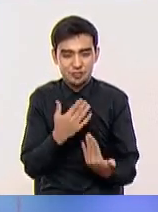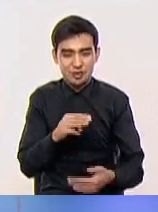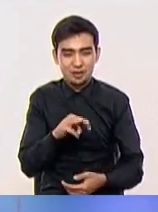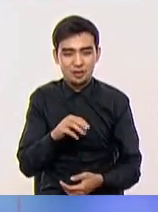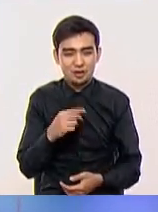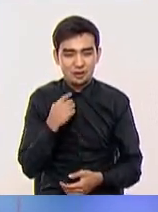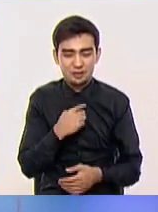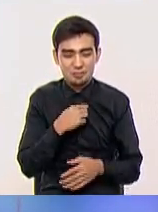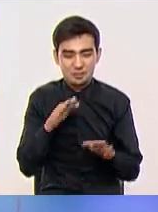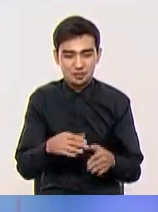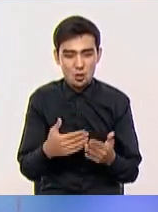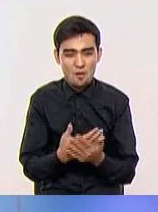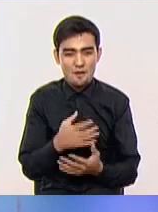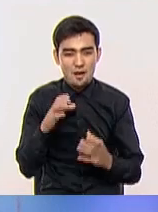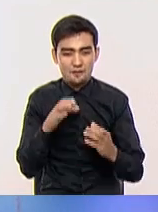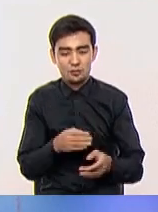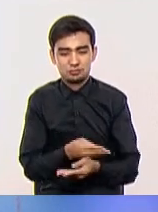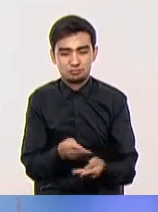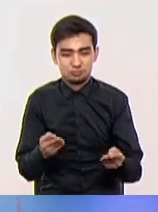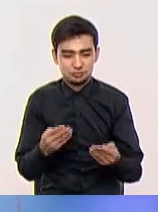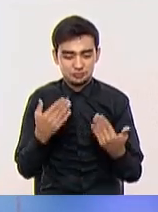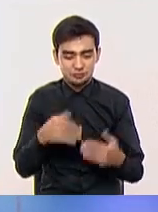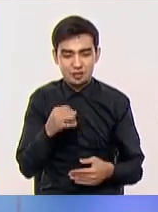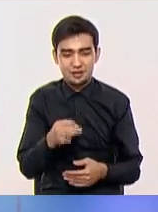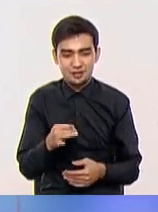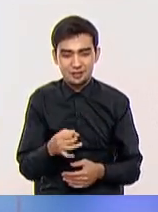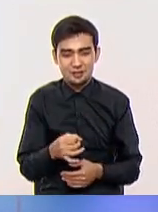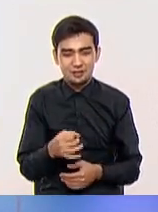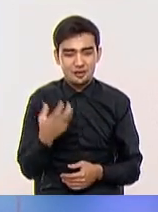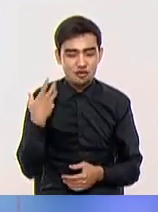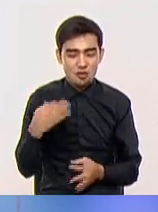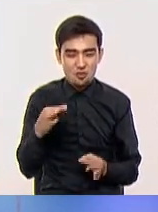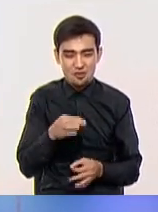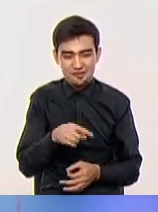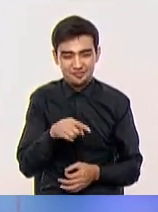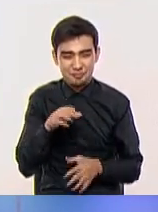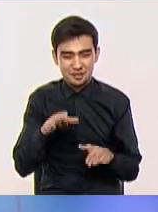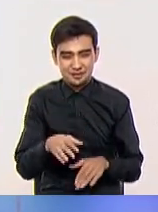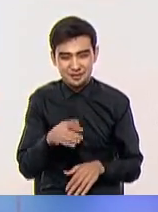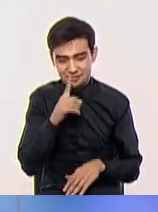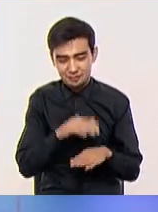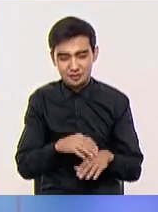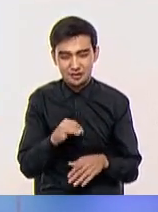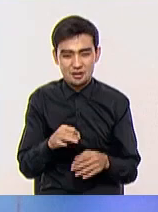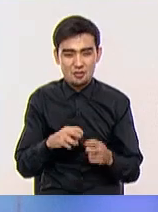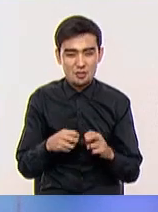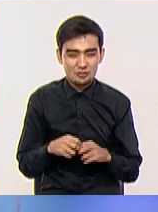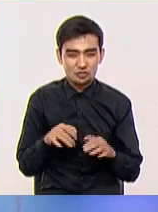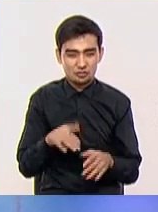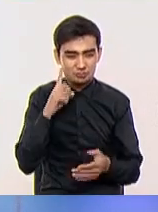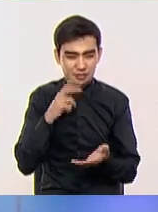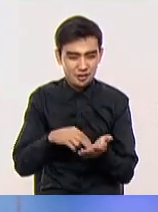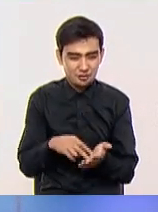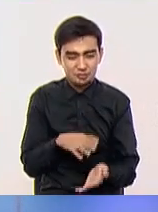талдықорғандықтарға жаңа автобустар пайдалануға берілді. Ал өңір басшысы қоғамдық көлік мәселесін біраз жылдан бері шешуді жоспарлап